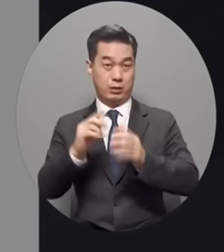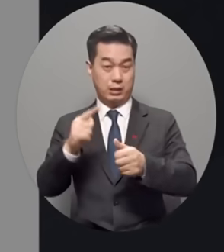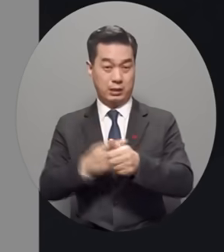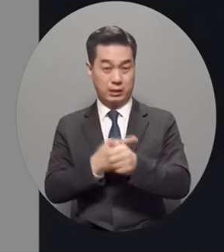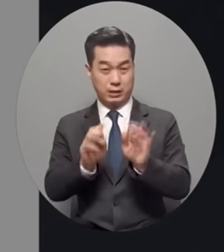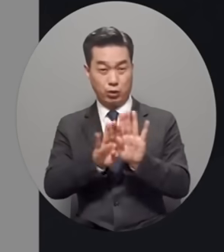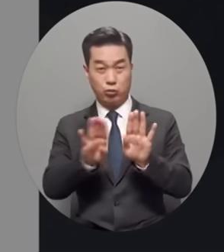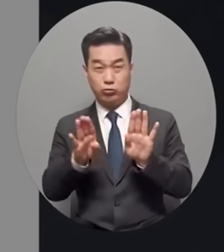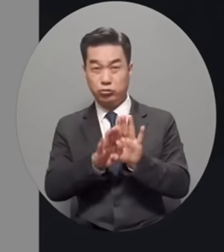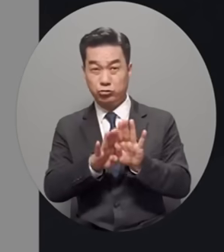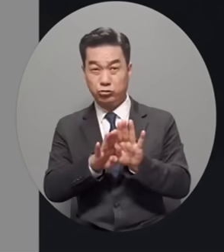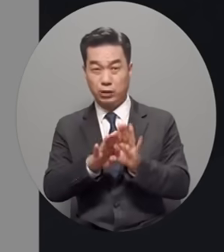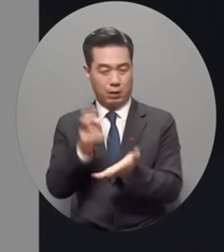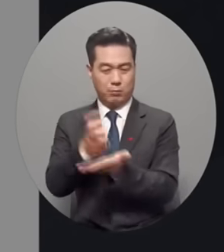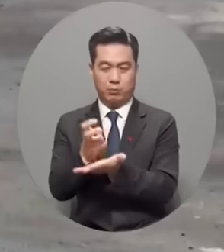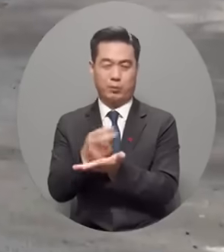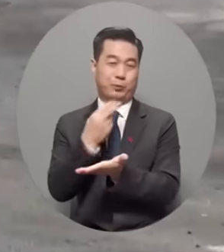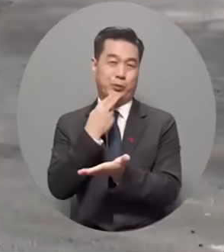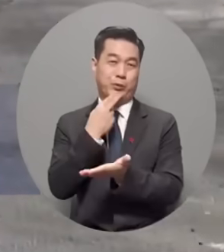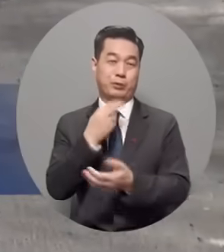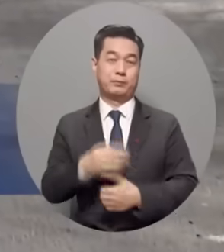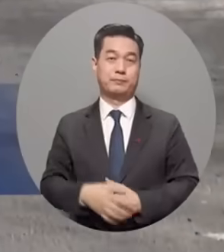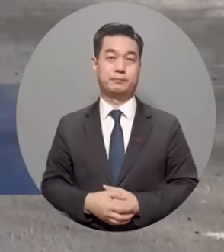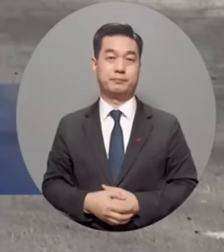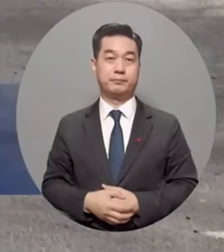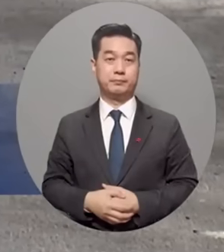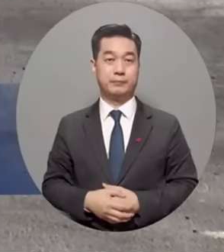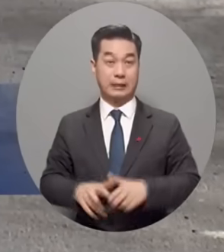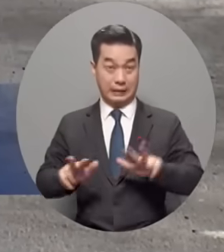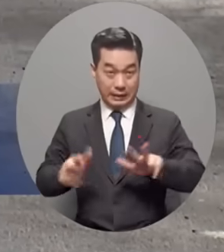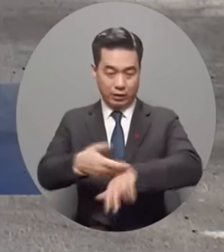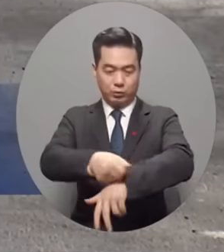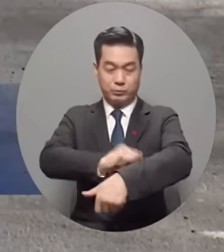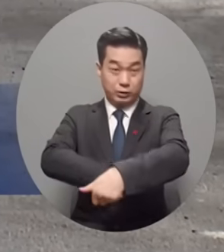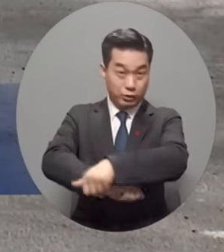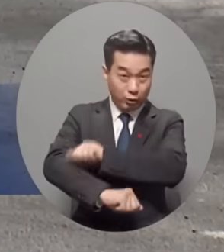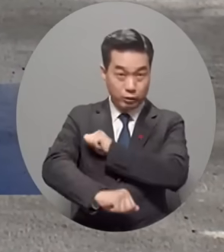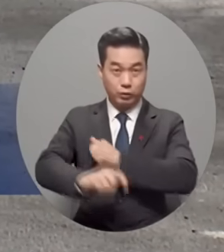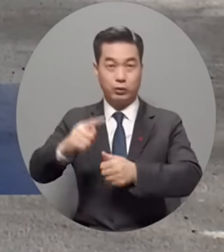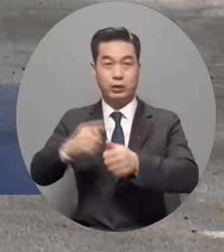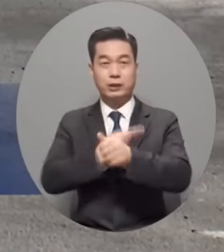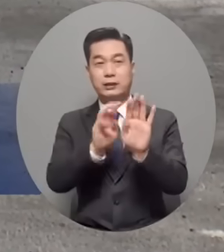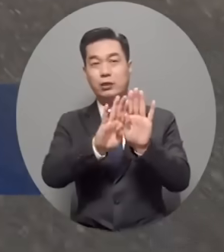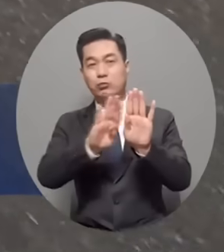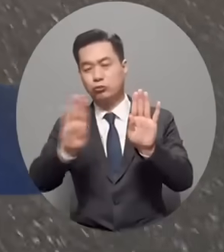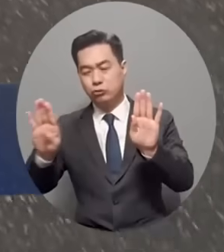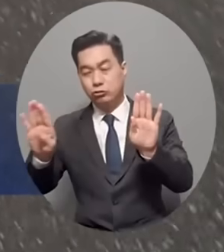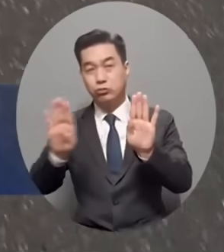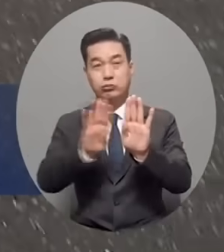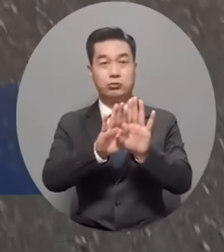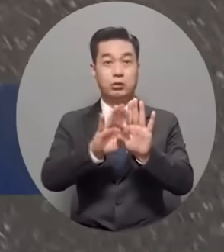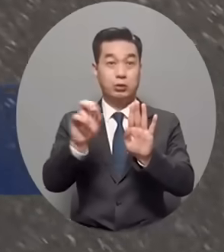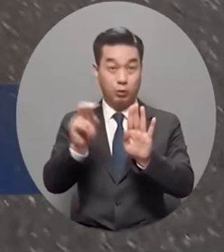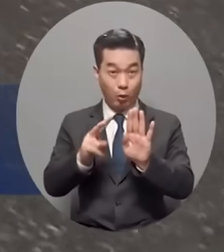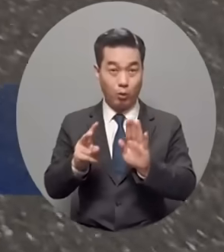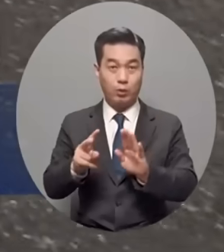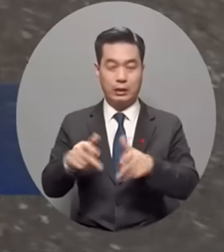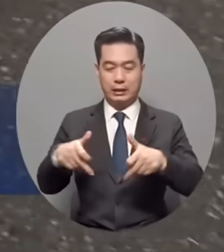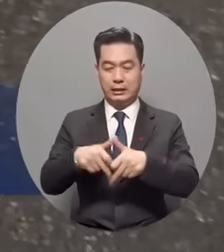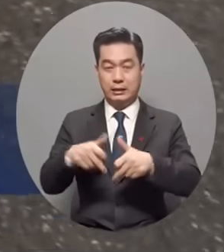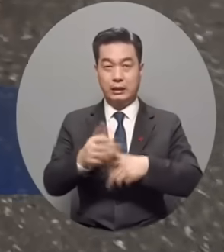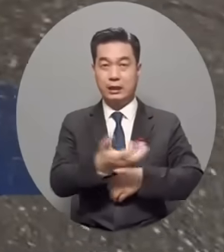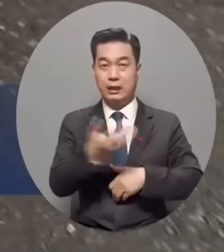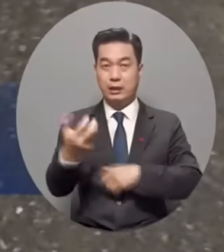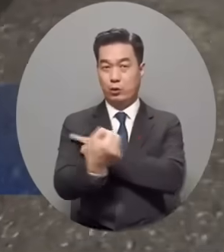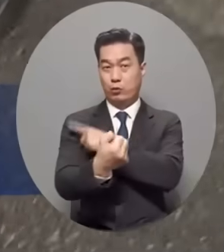설치가 의무가 아닙니다. 이제는 좀 더 적극적으로 자동문 설치라든지 장애인의 이동권에 제한되는